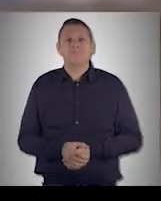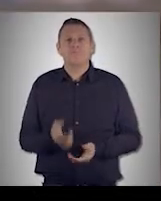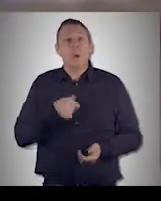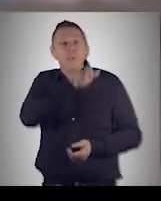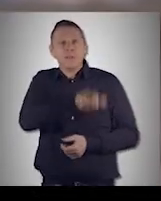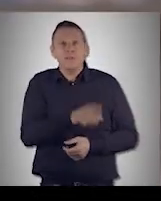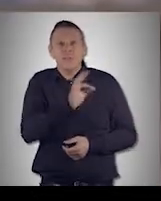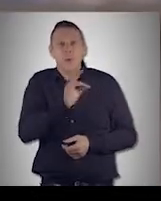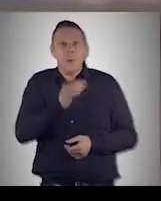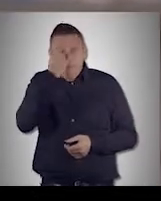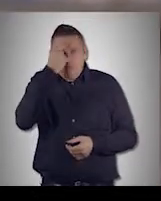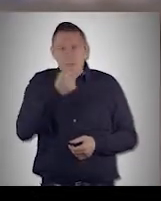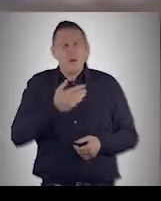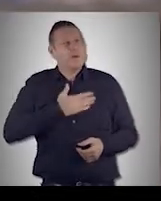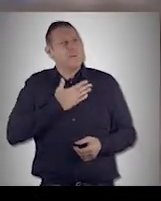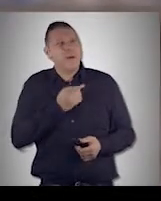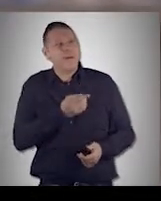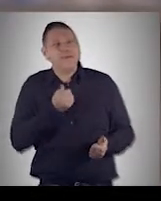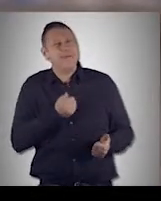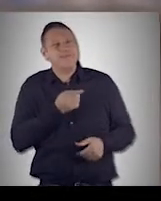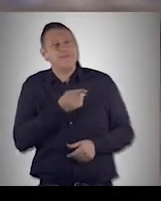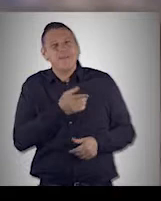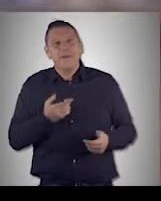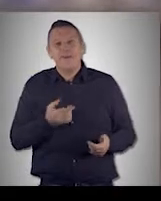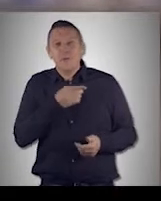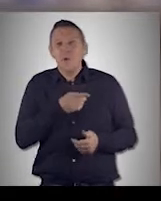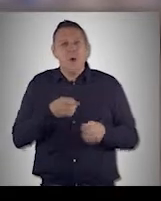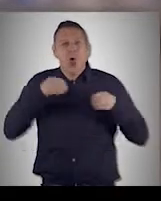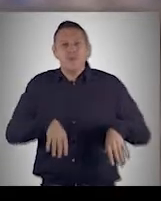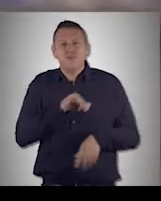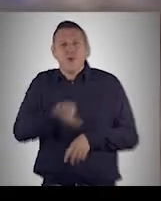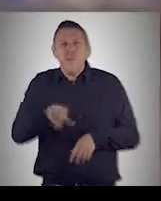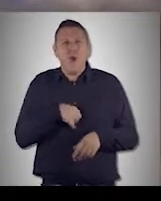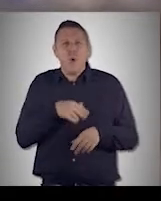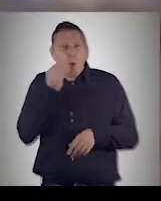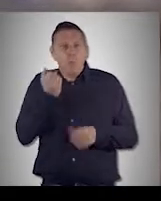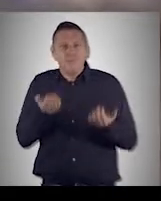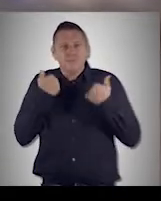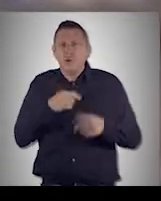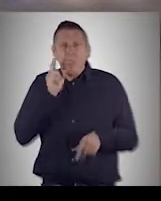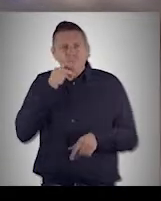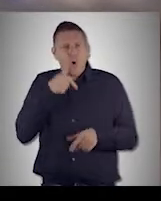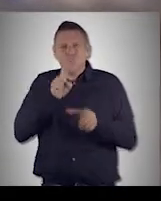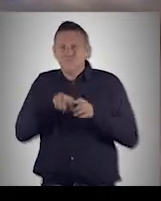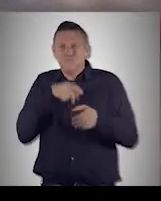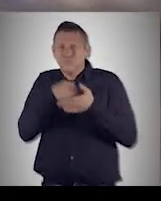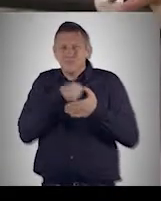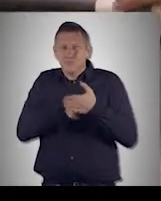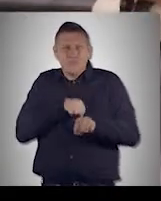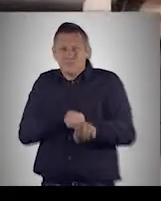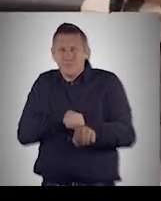Dans la personnalité de Théo, j'aime bien. Je l'aime bien parce qu'il va pas lâcher quand il va pas comprendre. Je suis plutôt quelqu'un qui va